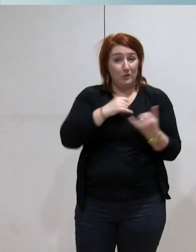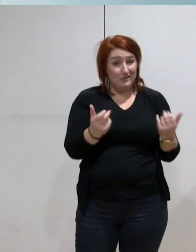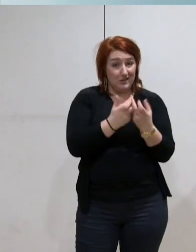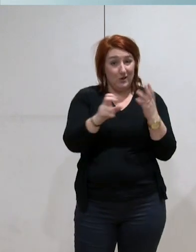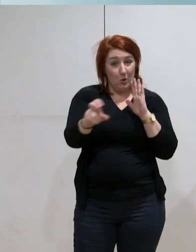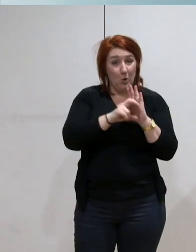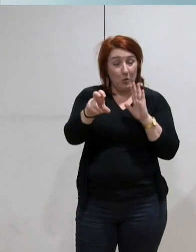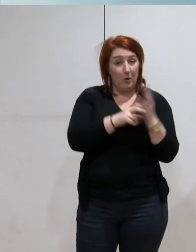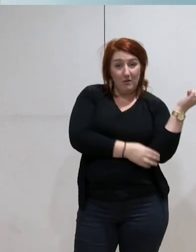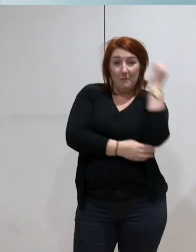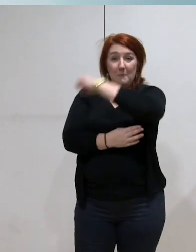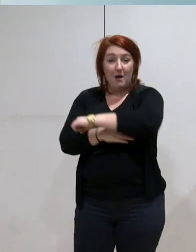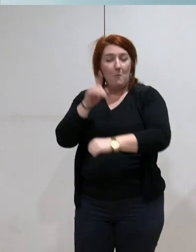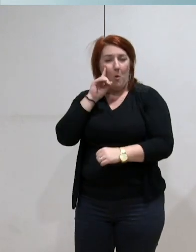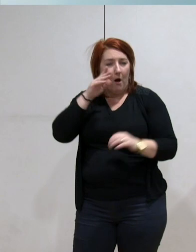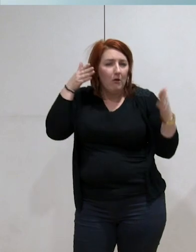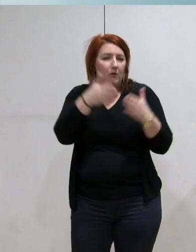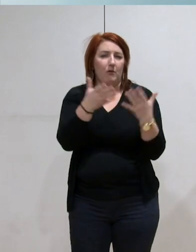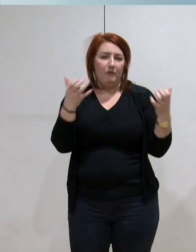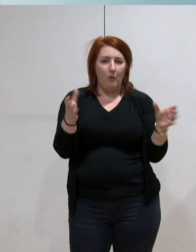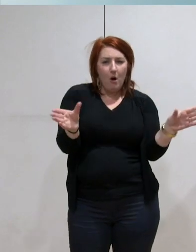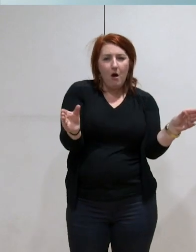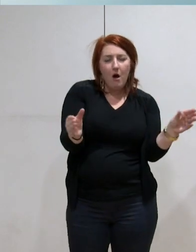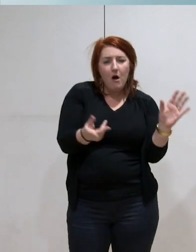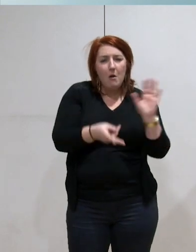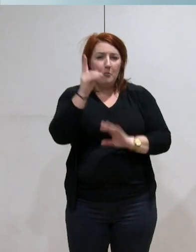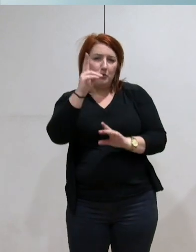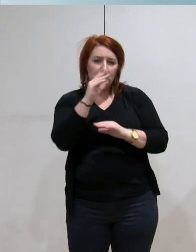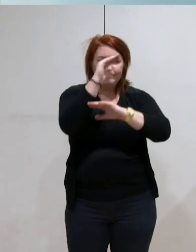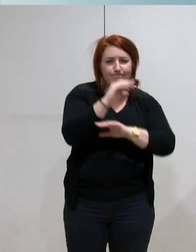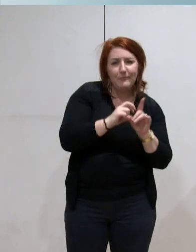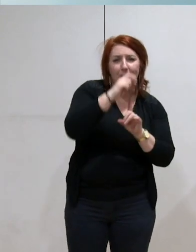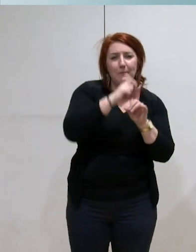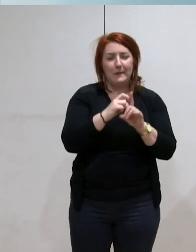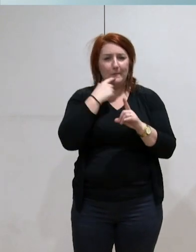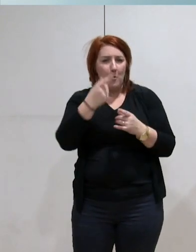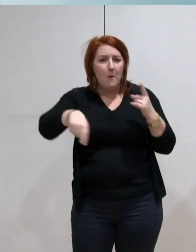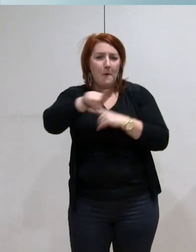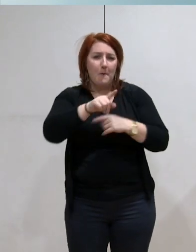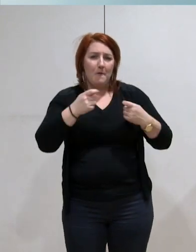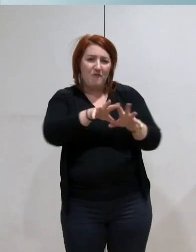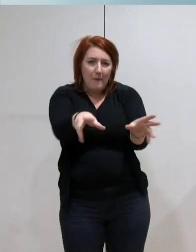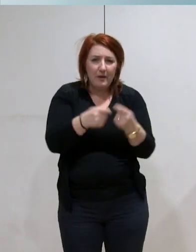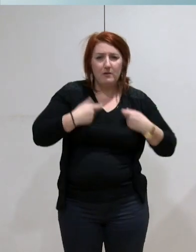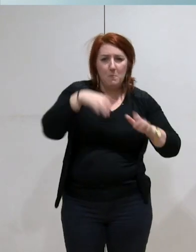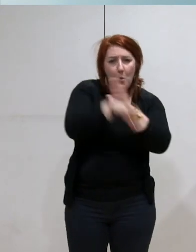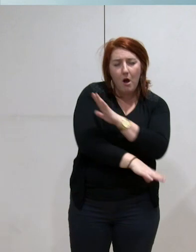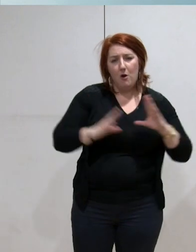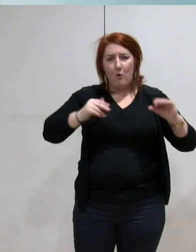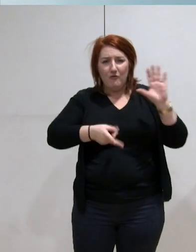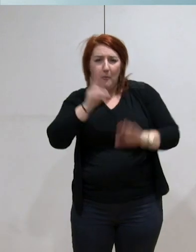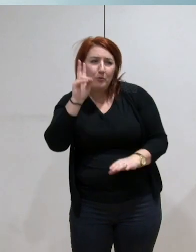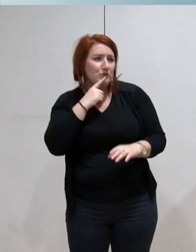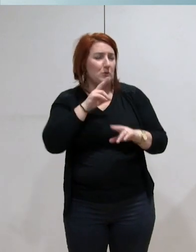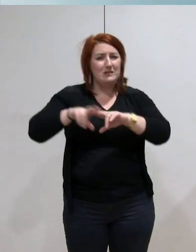réhabilitation thmique des logements ce qui baisse les charges d'énergie pour les ménages améliore le confort génère de l'activité d'entretien du